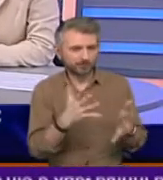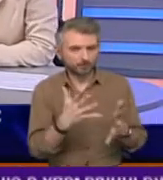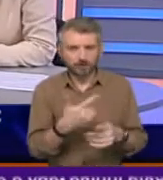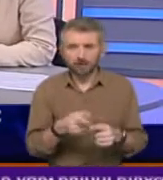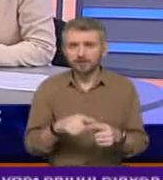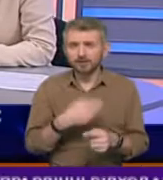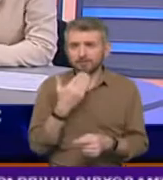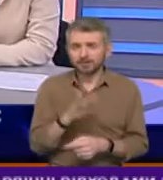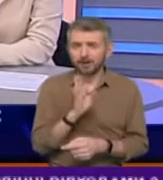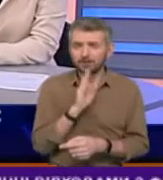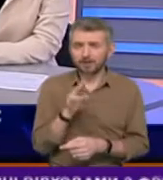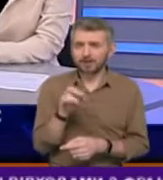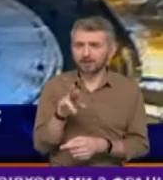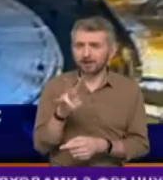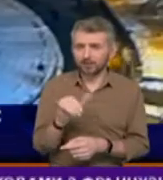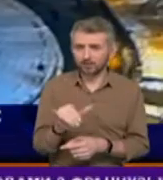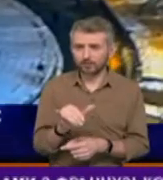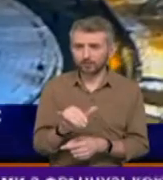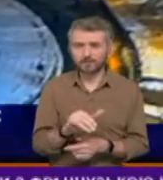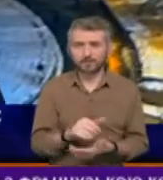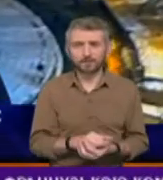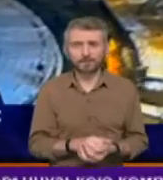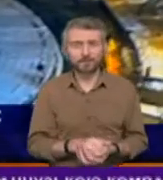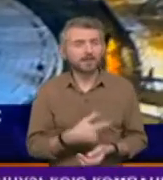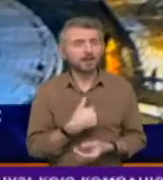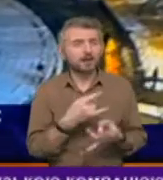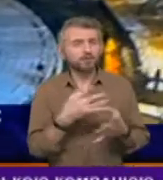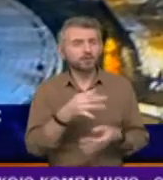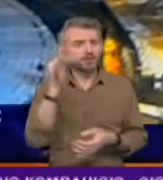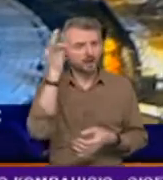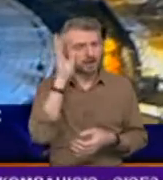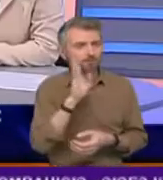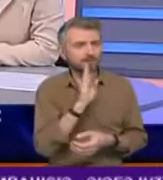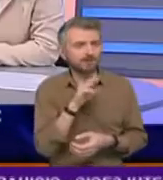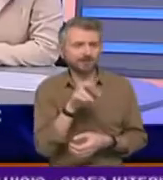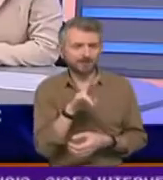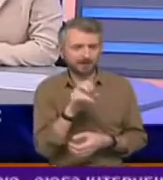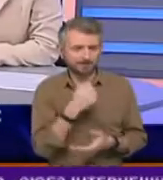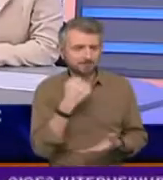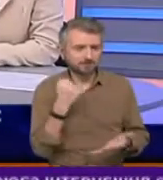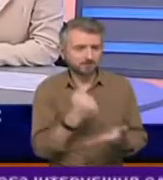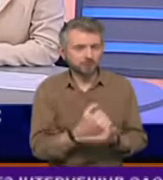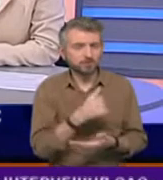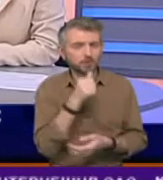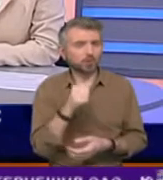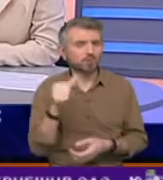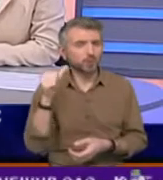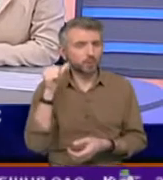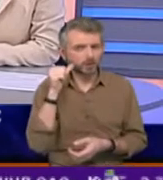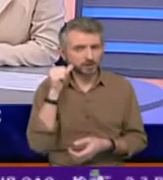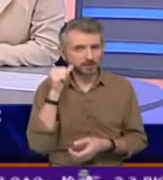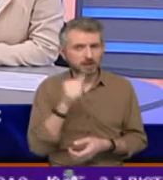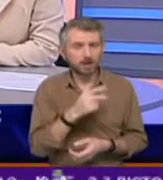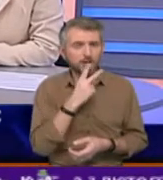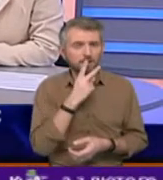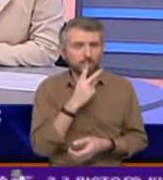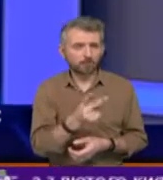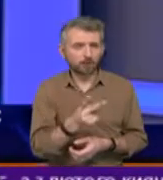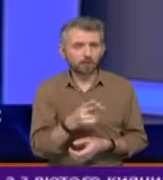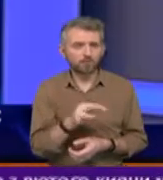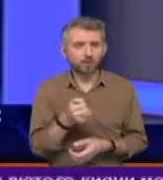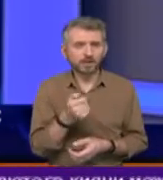звичайно, 1, 2, 3 бали. Ну, у нас трохи тут конфуз тим, що да, у нас загальна середня освіта є обов'язковою з одного боку, а з